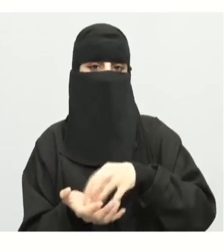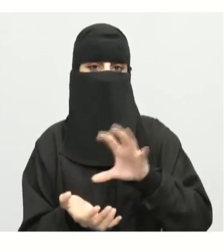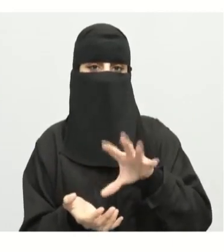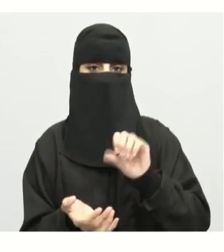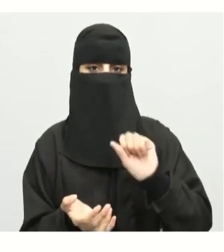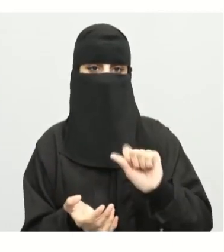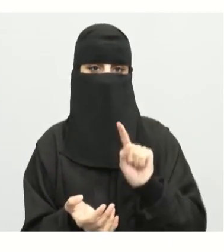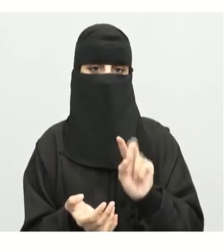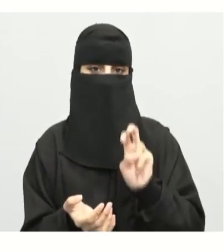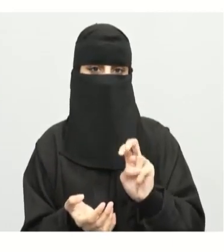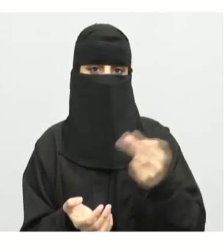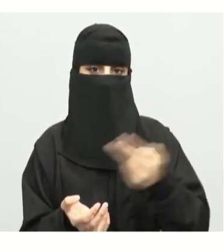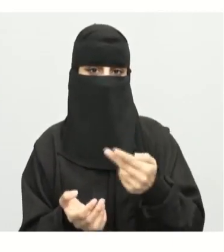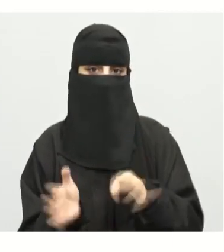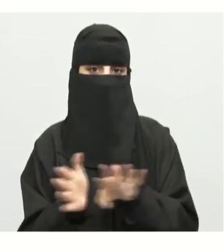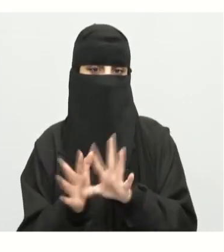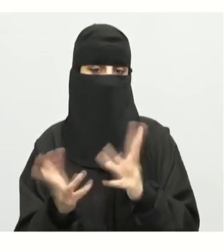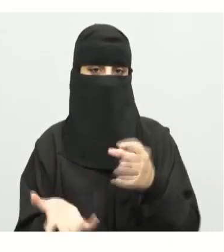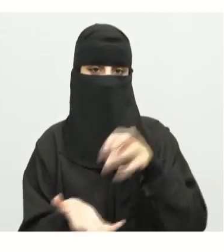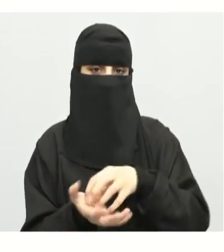ونجران وكم يبلغ ارتفاعها